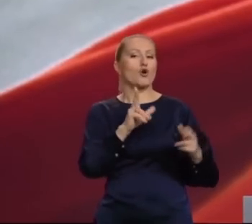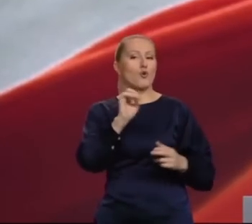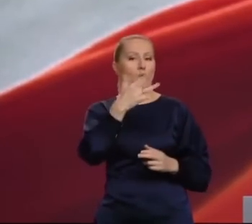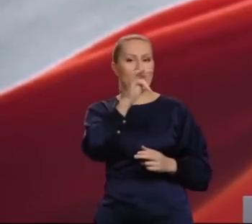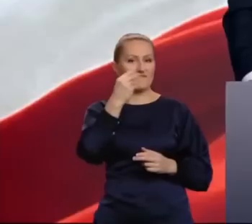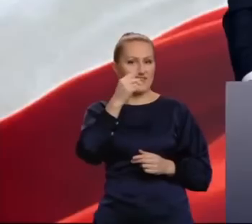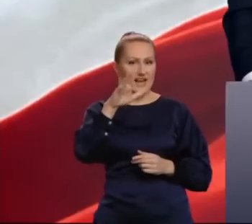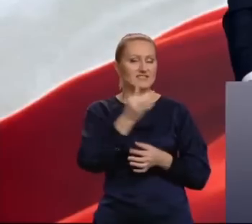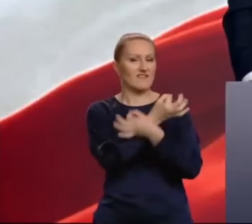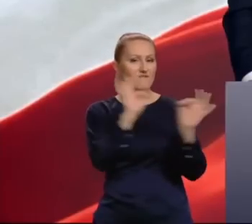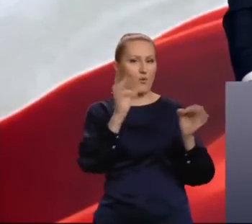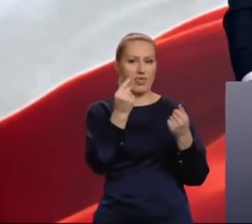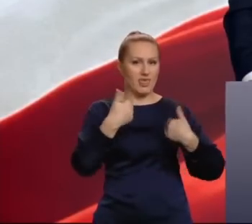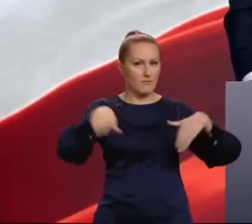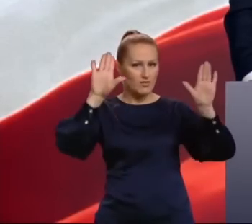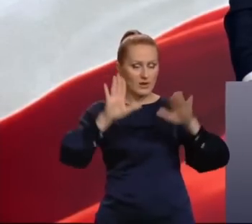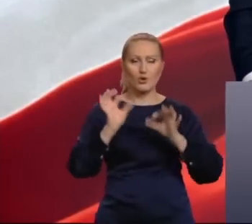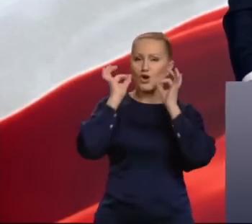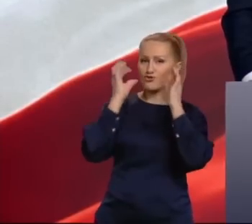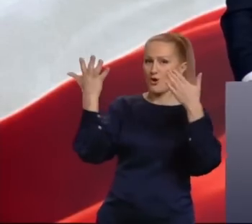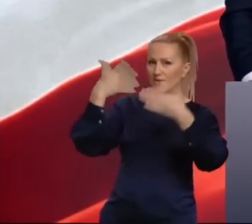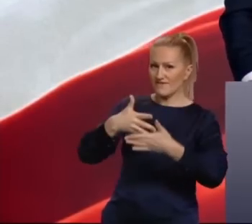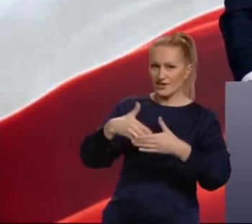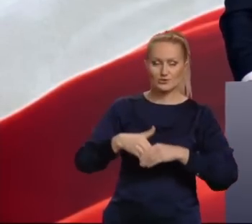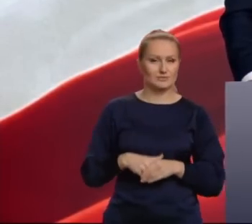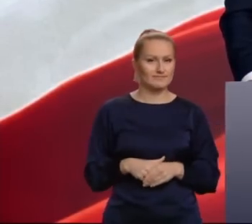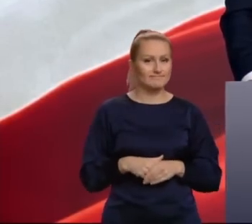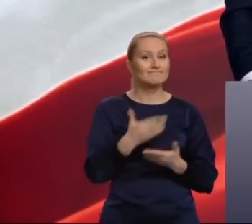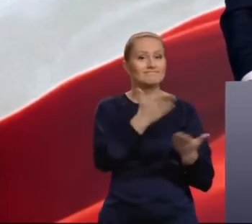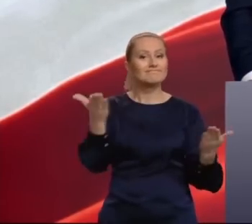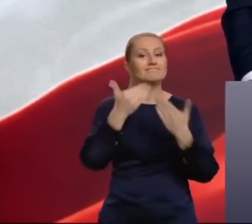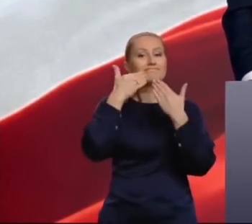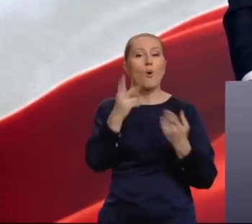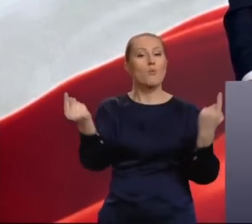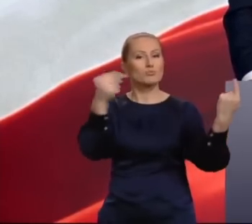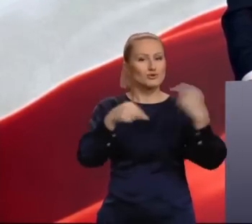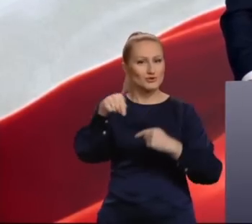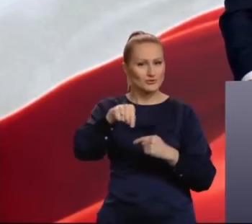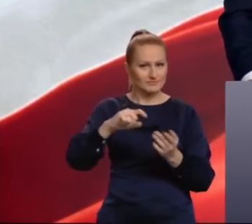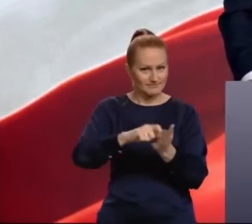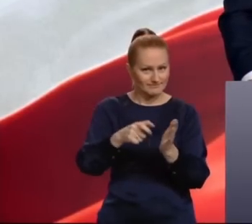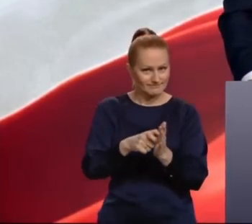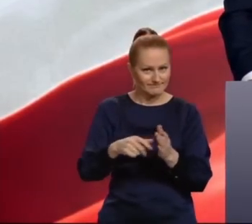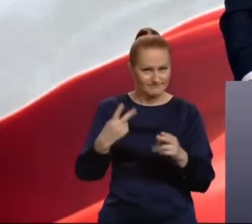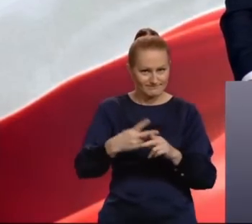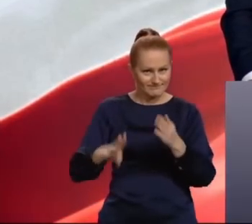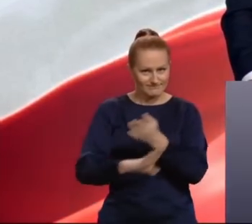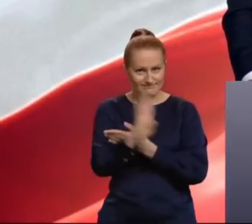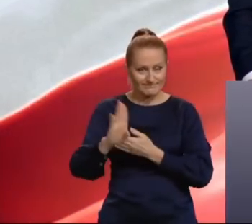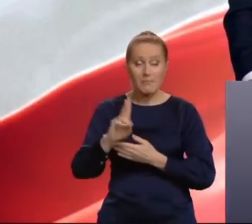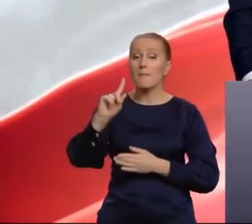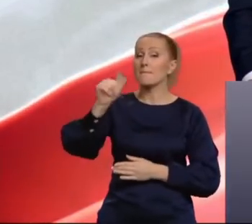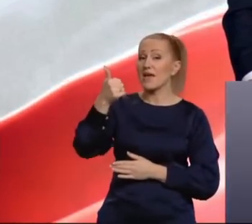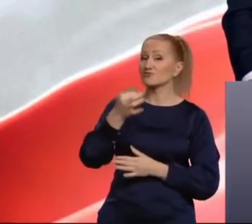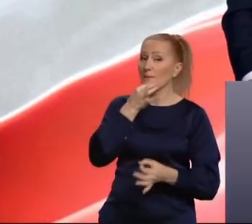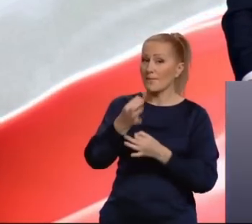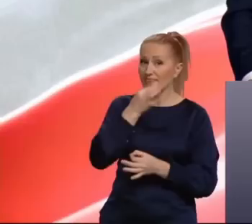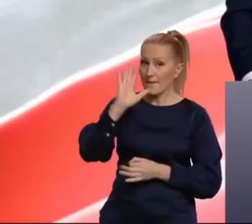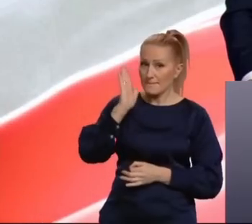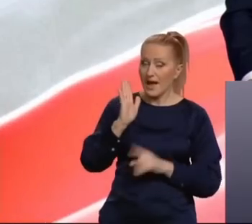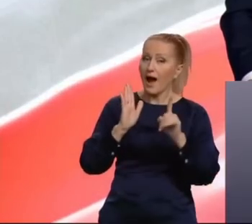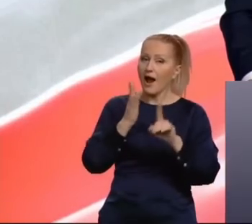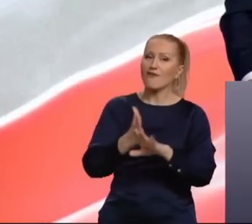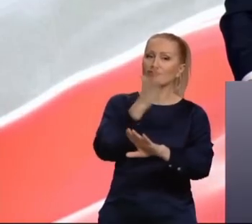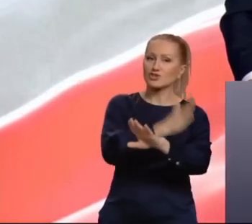Państwu. Wszystkim obecnym w studiu dziękujemy za przyjęcie naszego zaproszenia. Jutro. Zanim zadamy pierwsze pytanie, przedstawmy zasady, które wspólnie